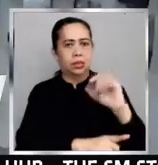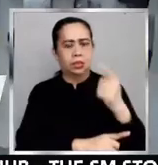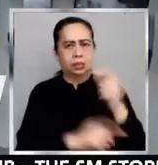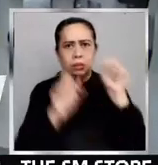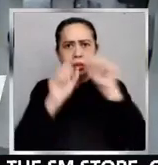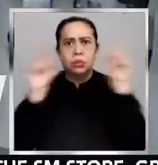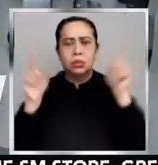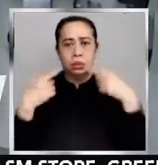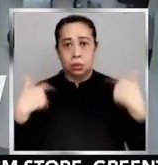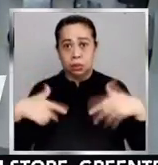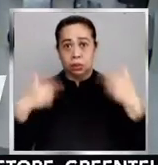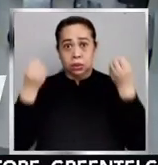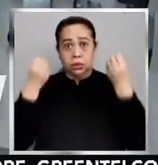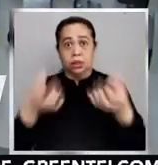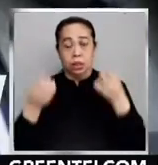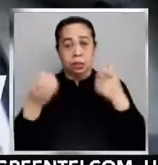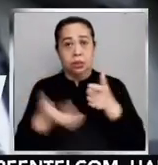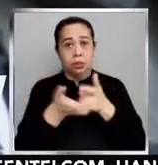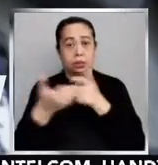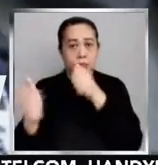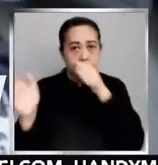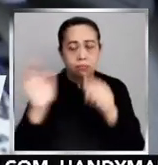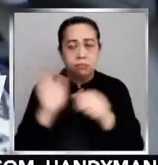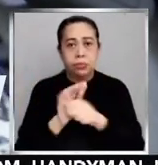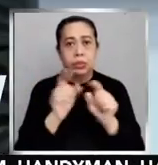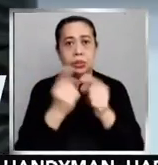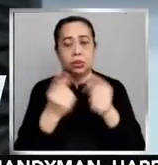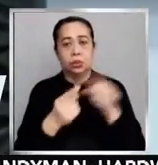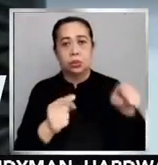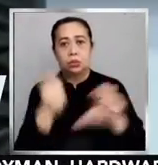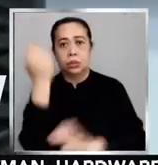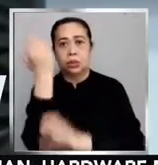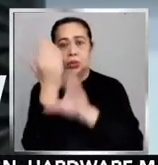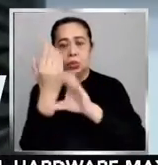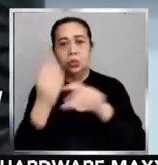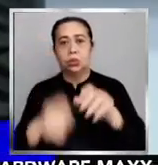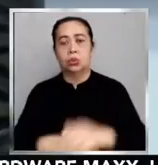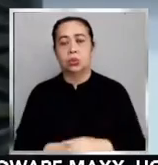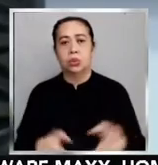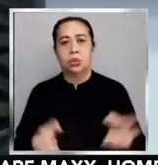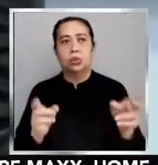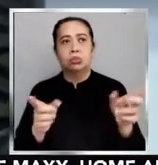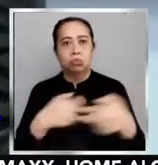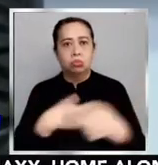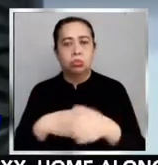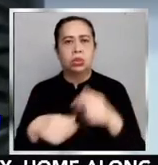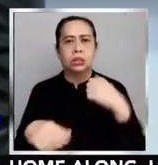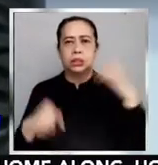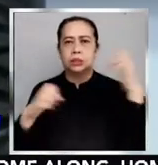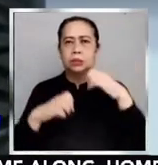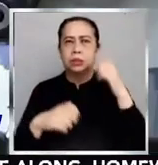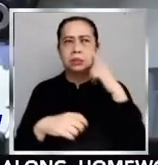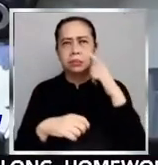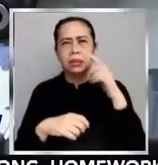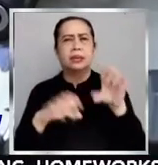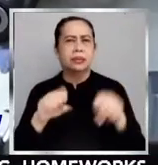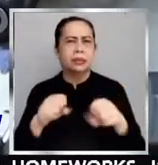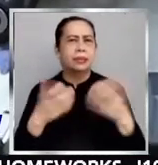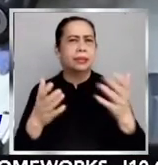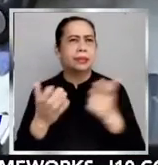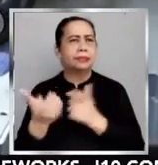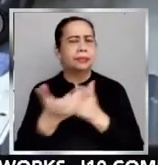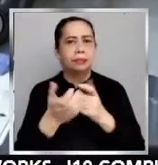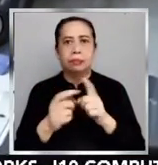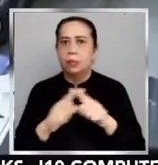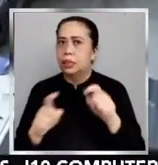ganito karaming baril ang itinago ng grupo sa nasabing condo unit. Ang ini-expect namin talagang may mahuhuli kaming mga baril, okay. But not